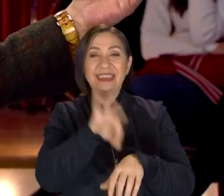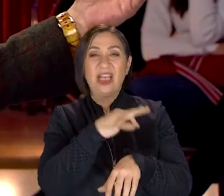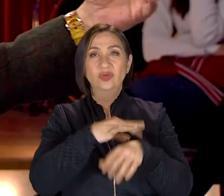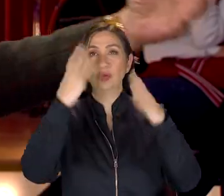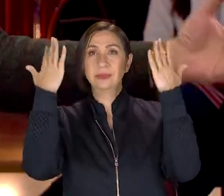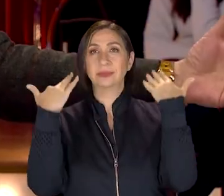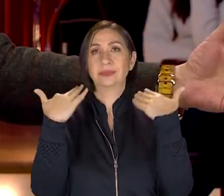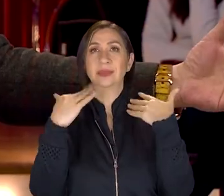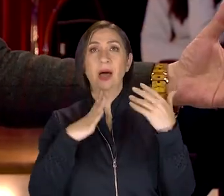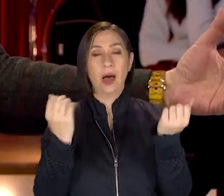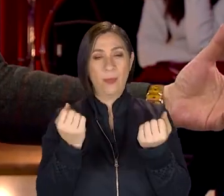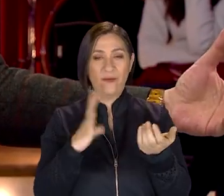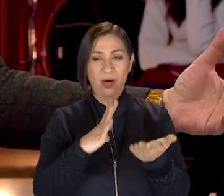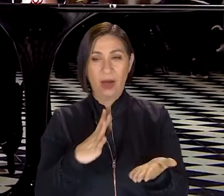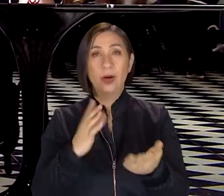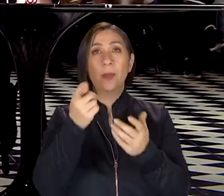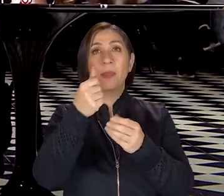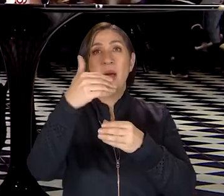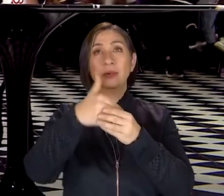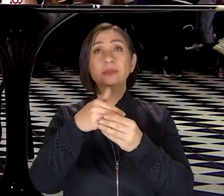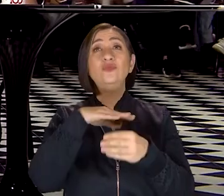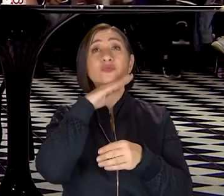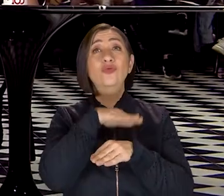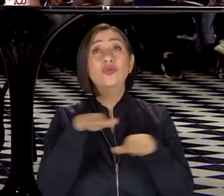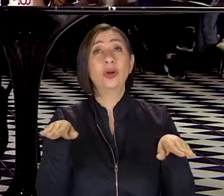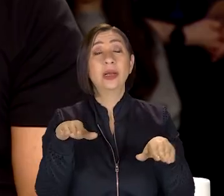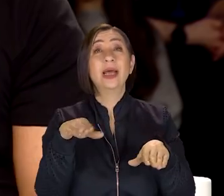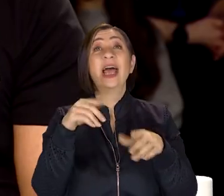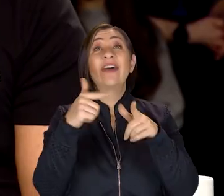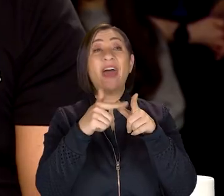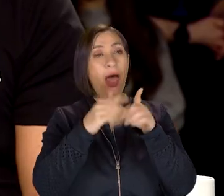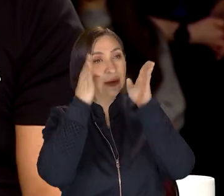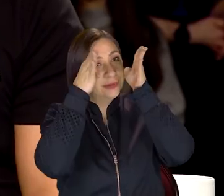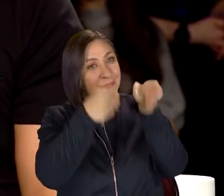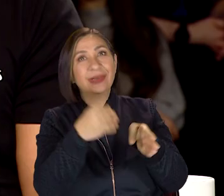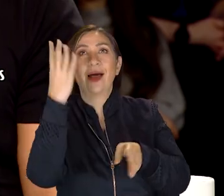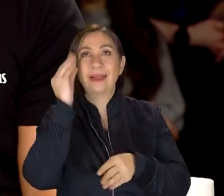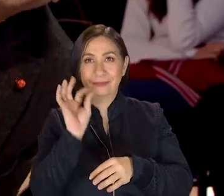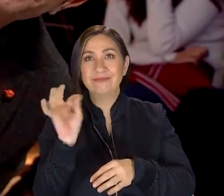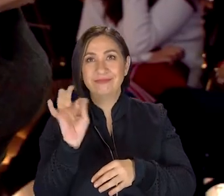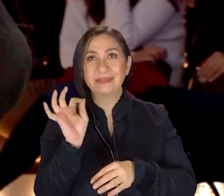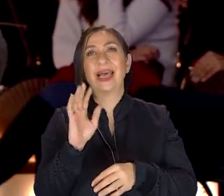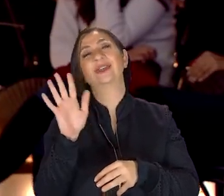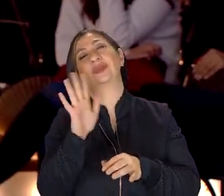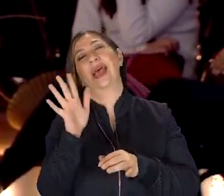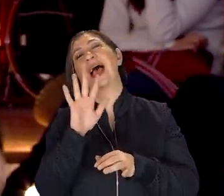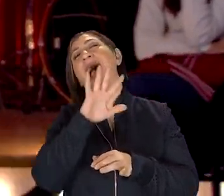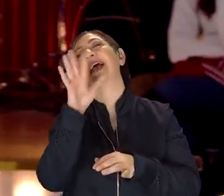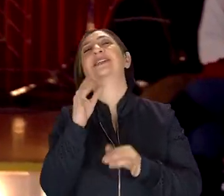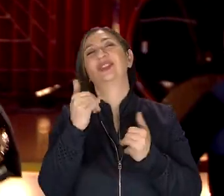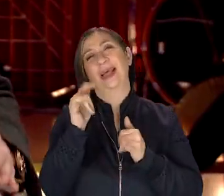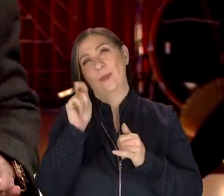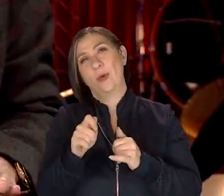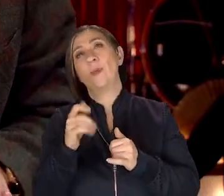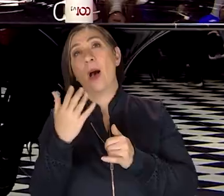var. Araba var. Cüzdan dolu. Direkt Ferrari'ye koş olarak algılandı değil mi? Evet. Evet. Hayır tabii ki herkes aldı canım.